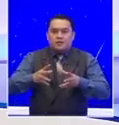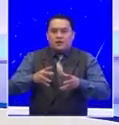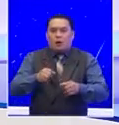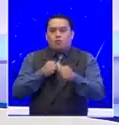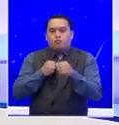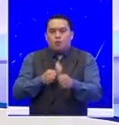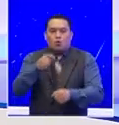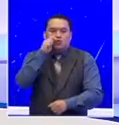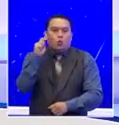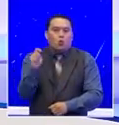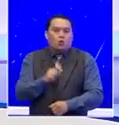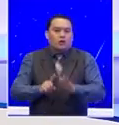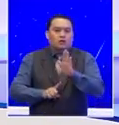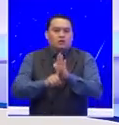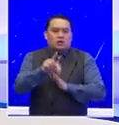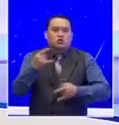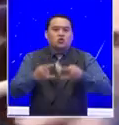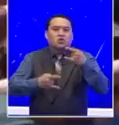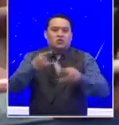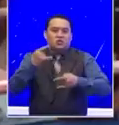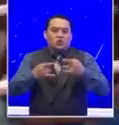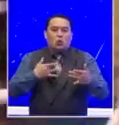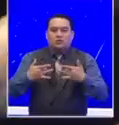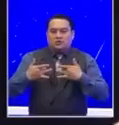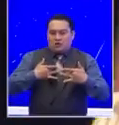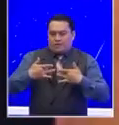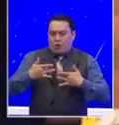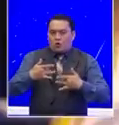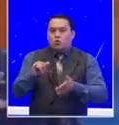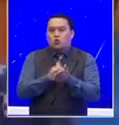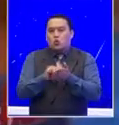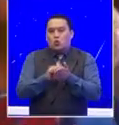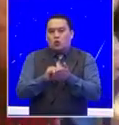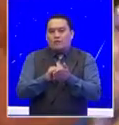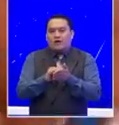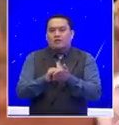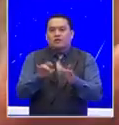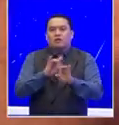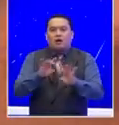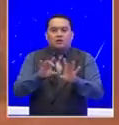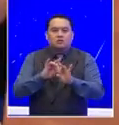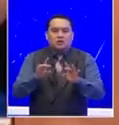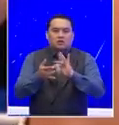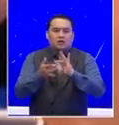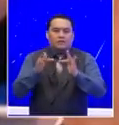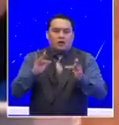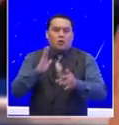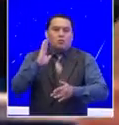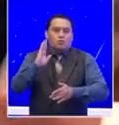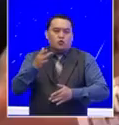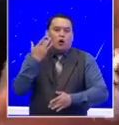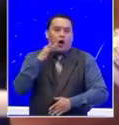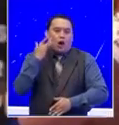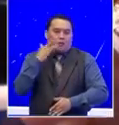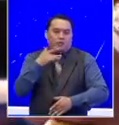Александр Усик собирается начать кинокарьеру. Об этом он заявил в интервью YouTube-каналу «В гостях у Гордона». «Я буду сниматься в